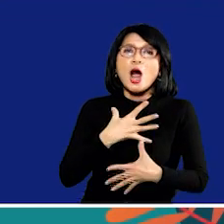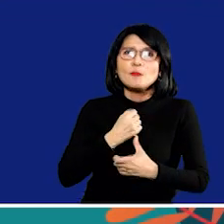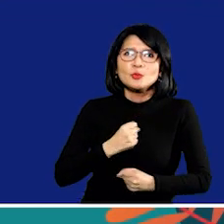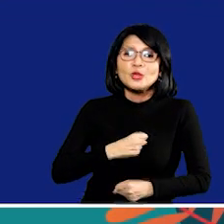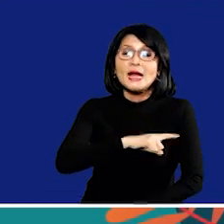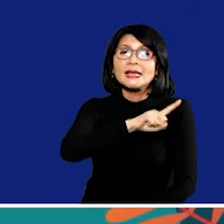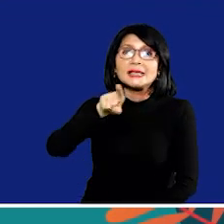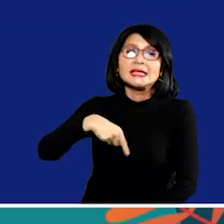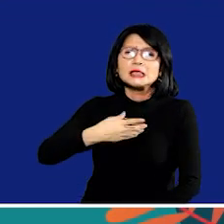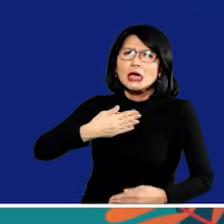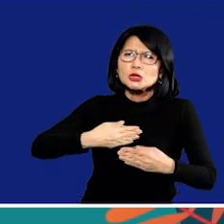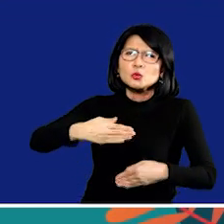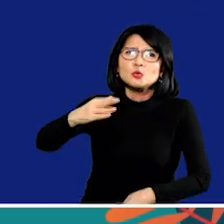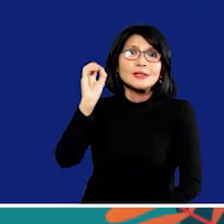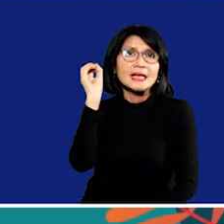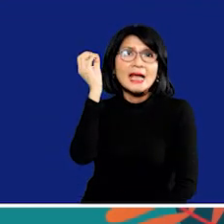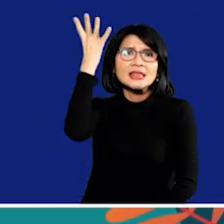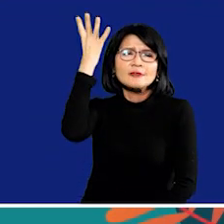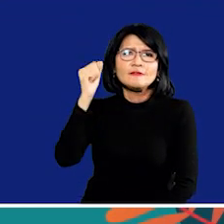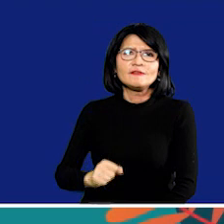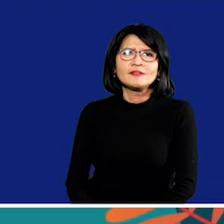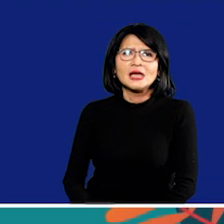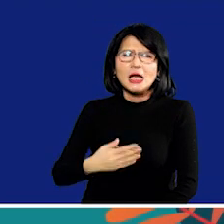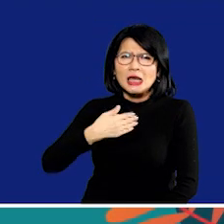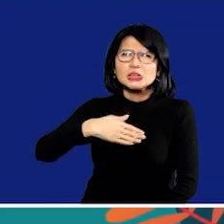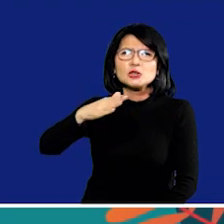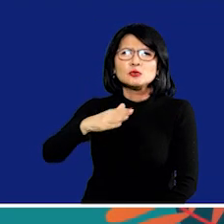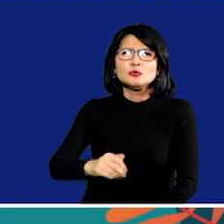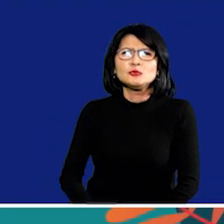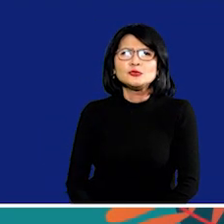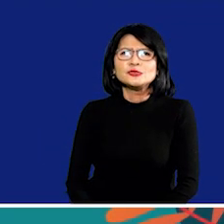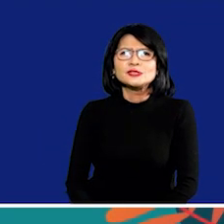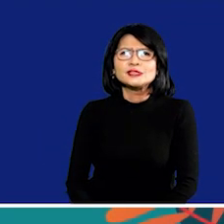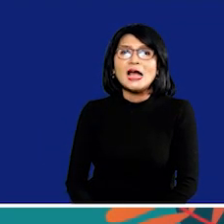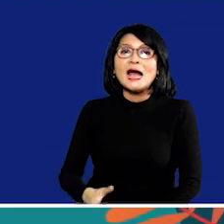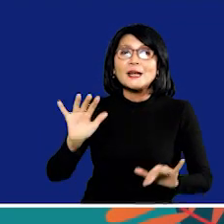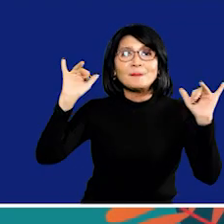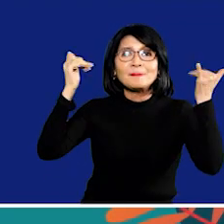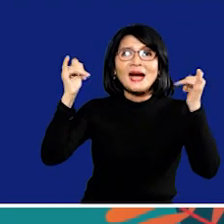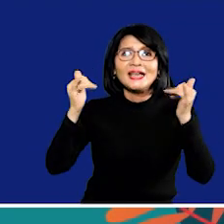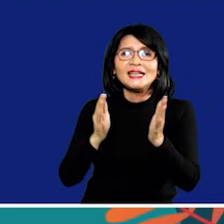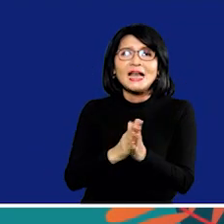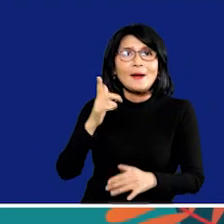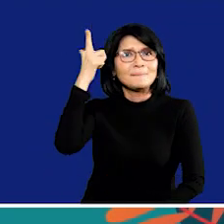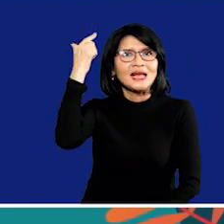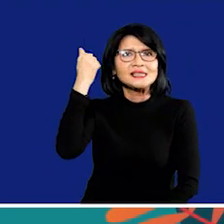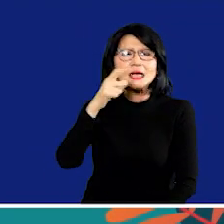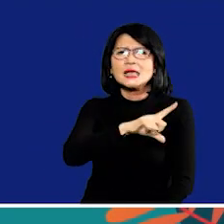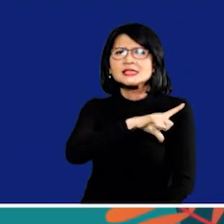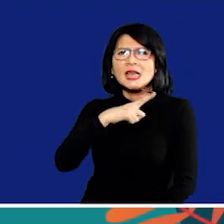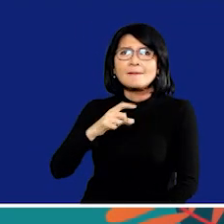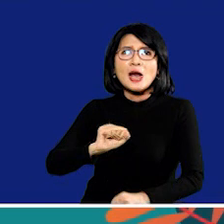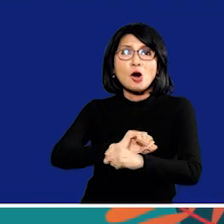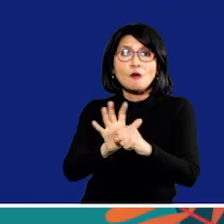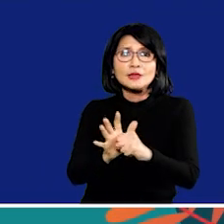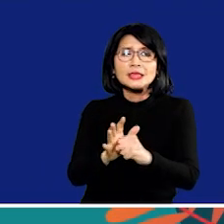semoga kita terus saja bisa berkreativitas, berinovasi dan bermain sambil belajar selama